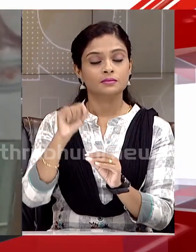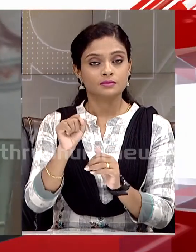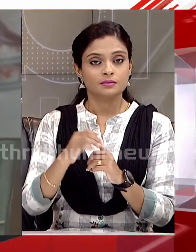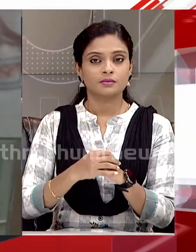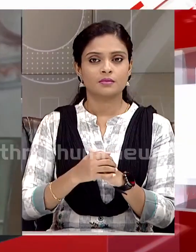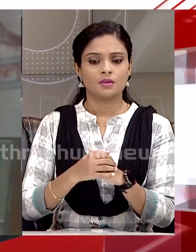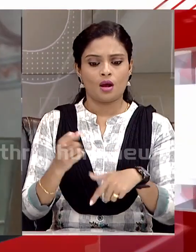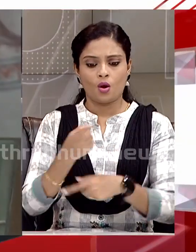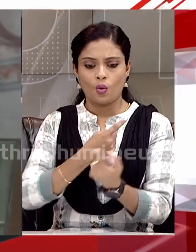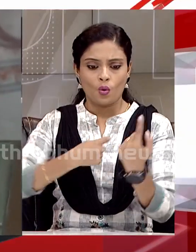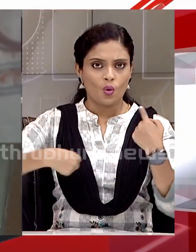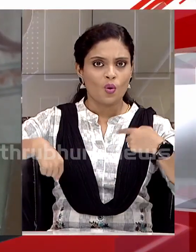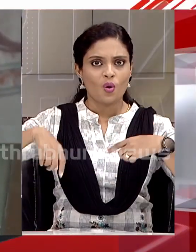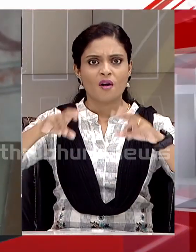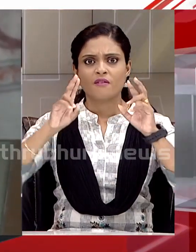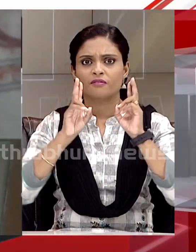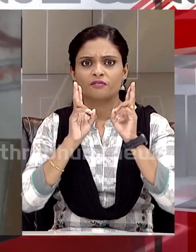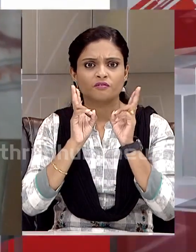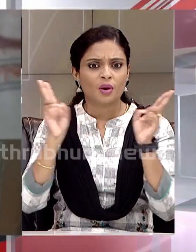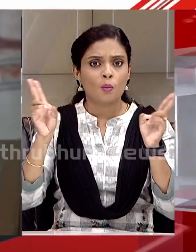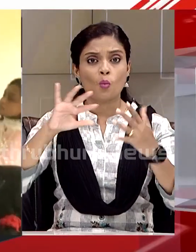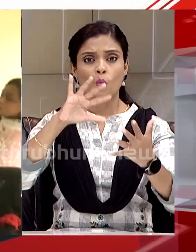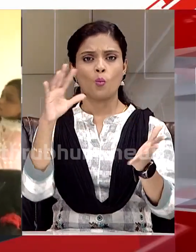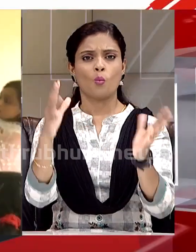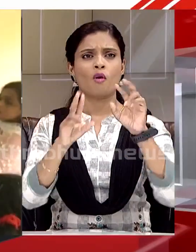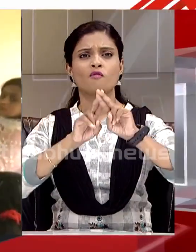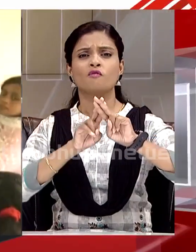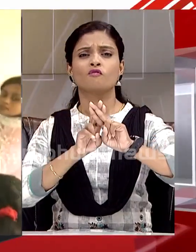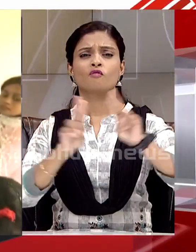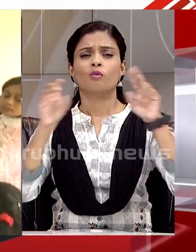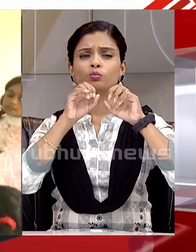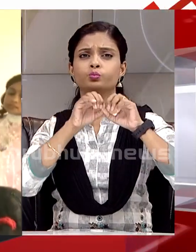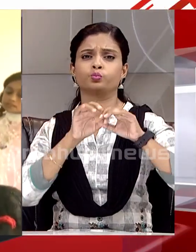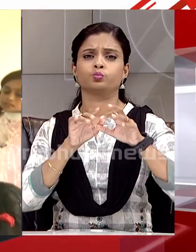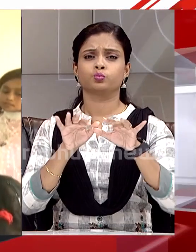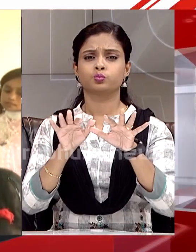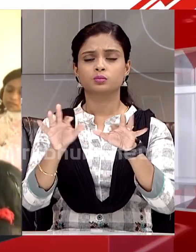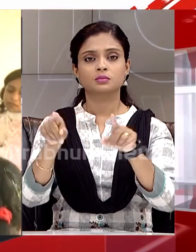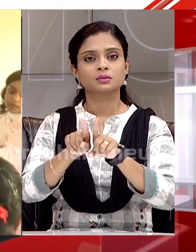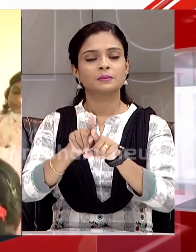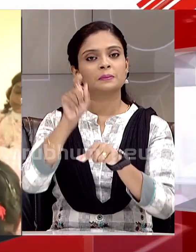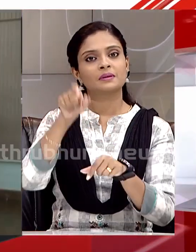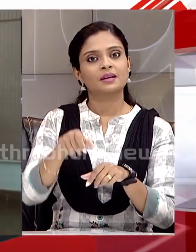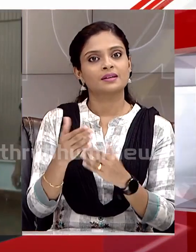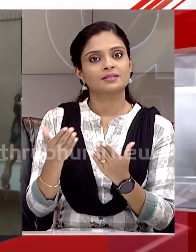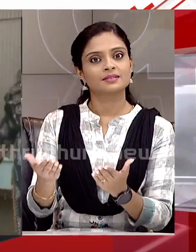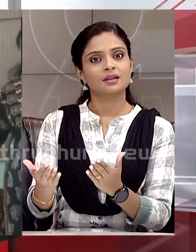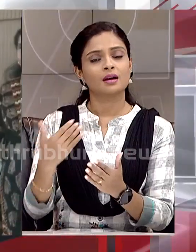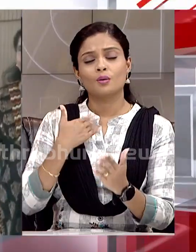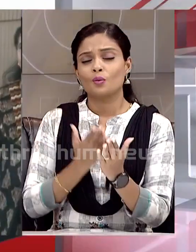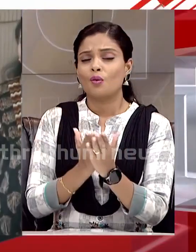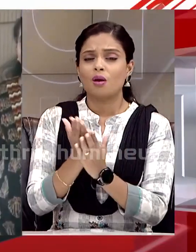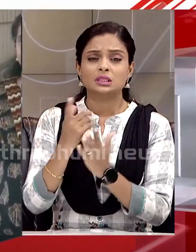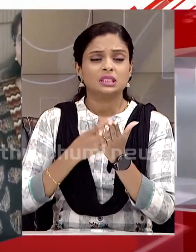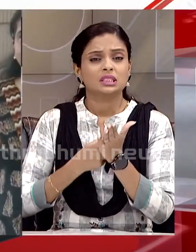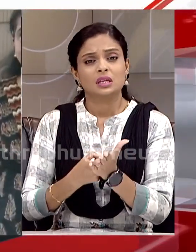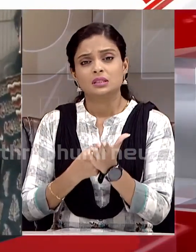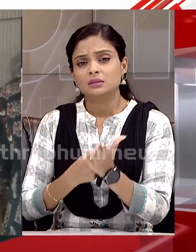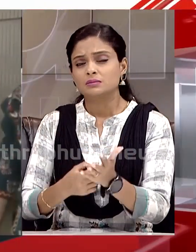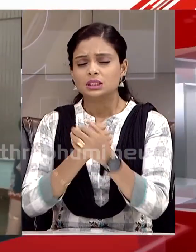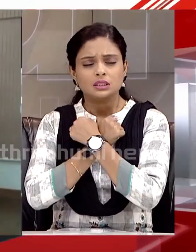യശസ് ലോകത്തിന് എവിടേക്ക് എത്താമോ അവിടേക്ക് എത്തിച്ച ഒരു മഹത് വ്യക്തിയാണ് അദ്ദേഹത്തെ. ഞങ്ങൾക്ക് ആദരവോടെയും സ്നേഹത്തോടെയും